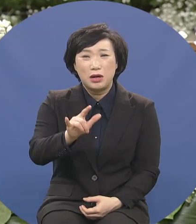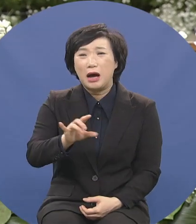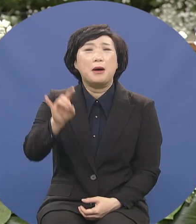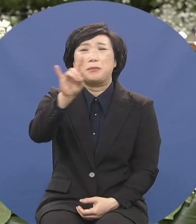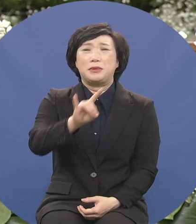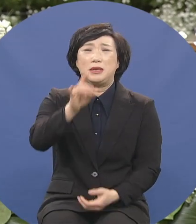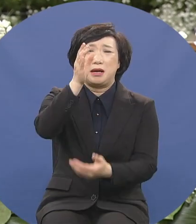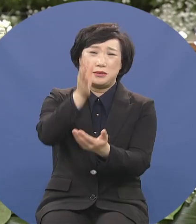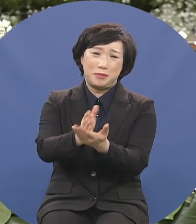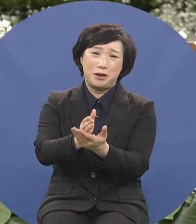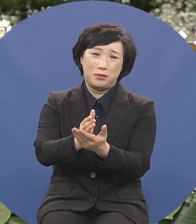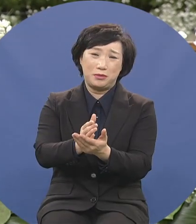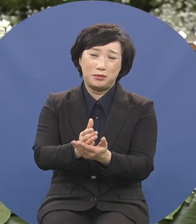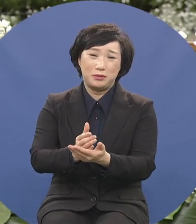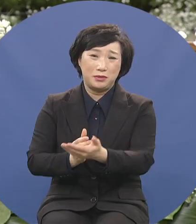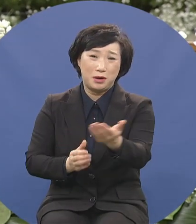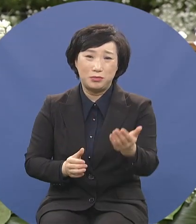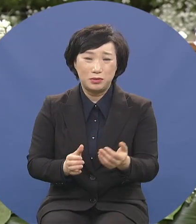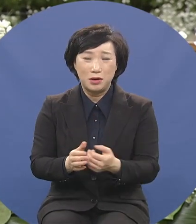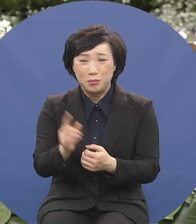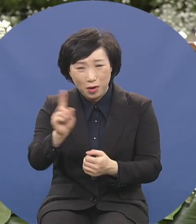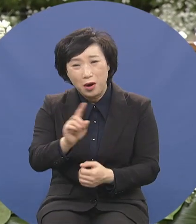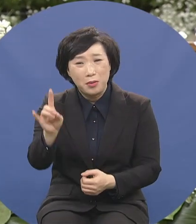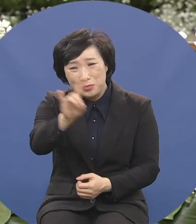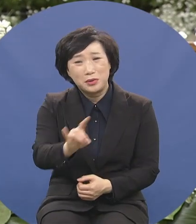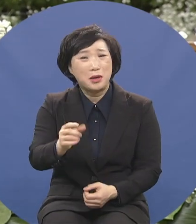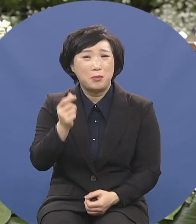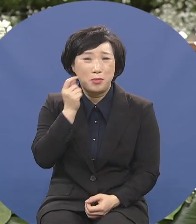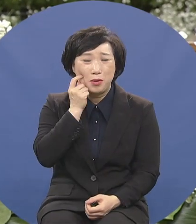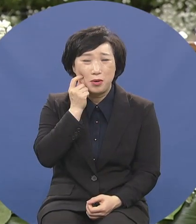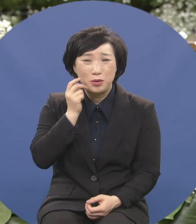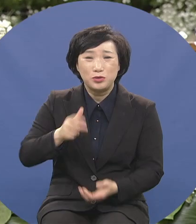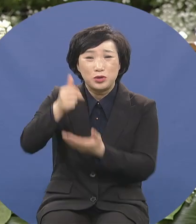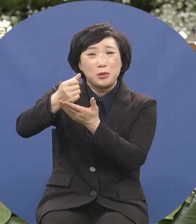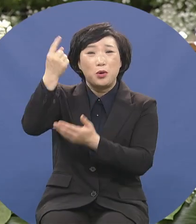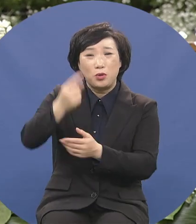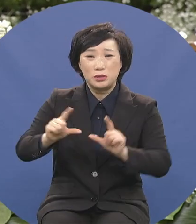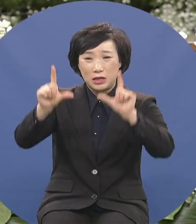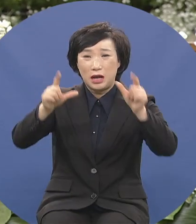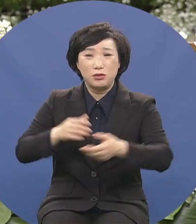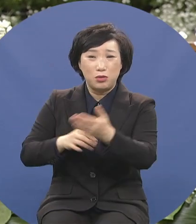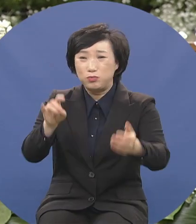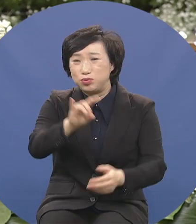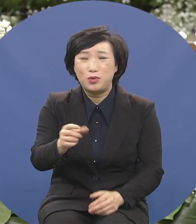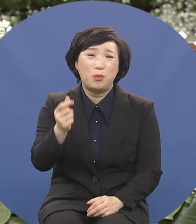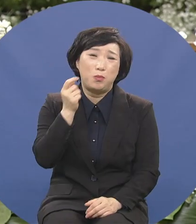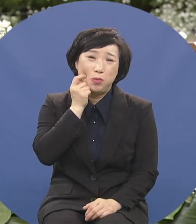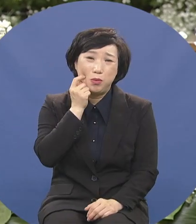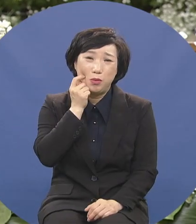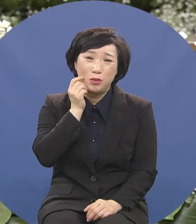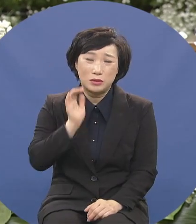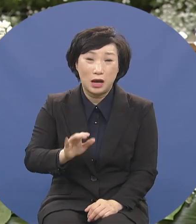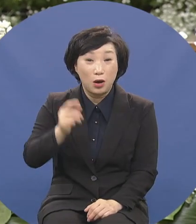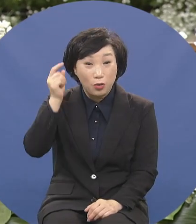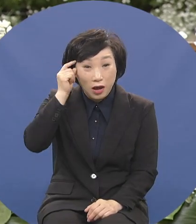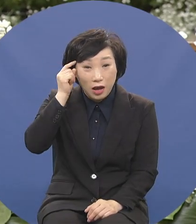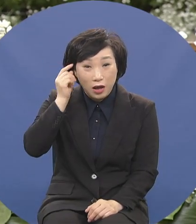대지 마라. 어떤 핑계도 대지 마라. 주님 오시는 날 핑계 댈 수가 없다.